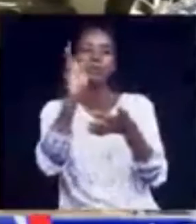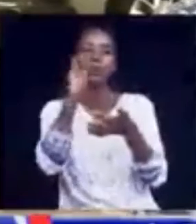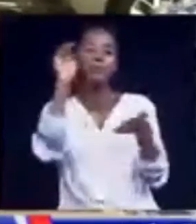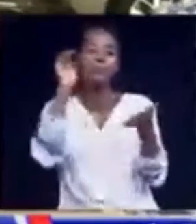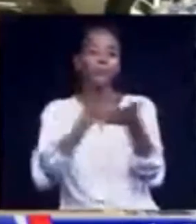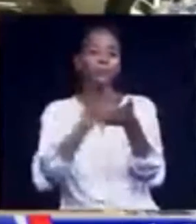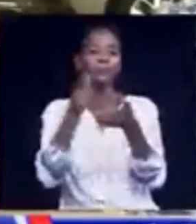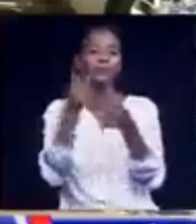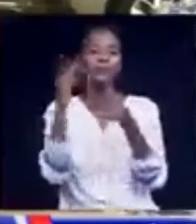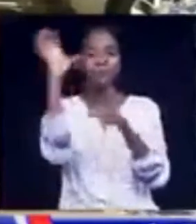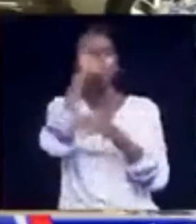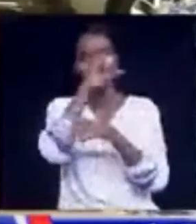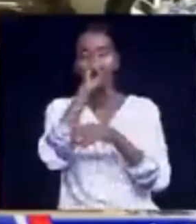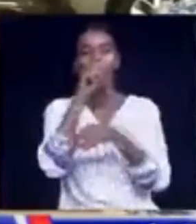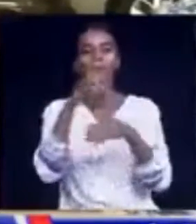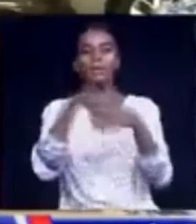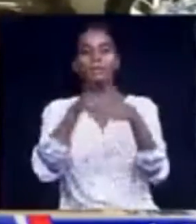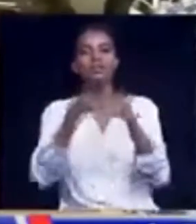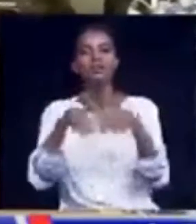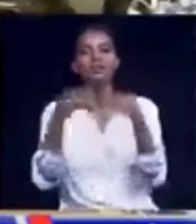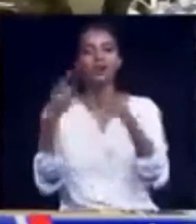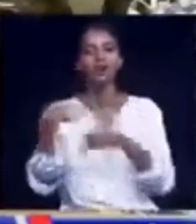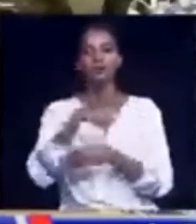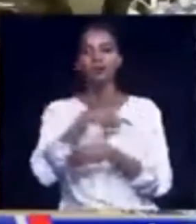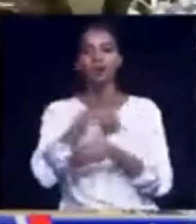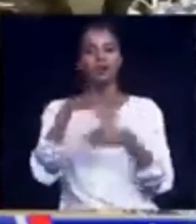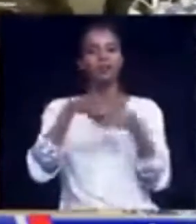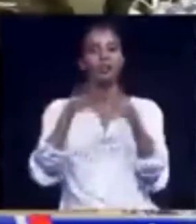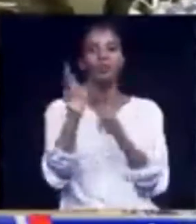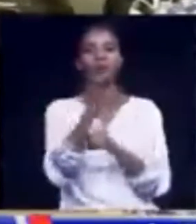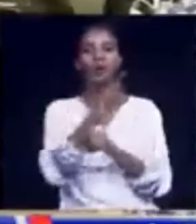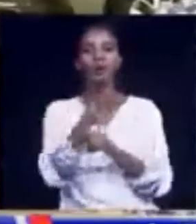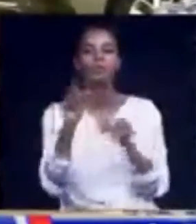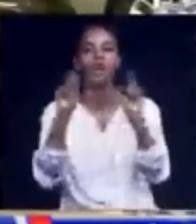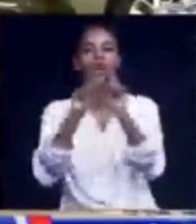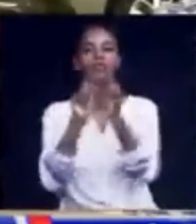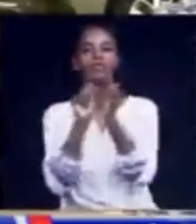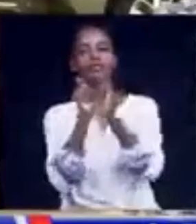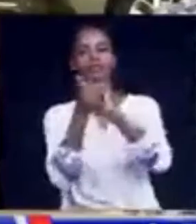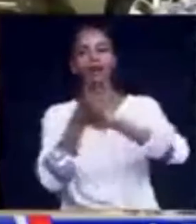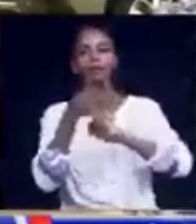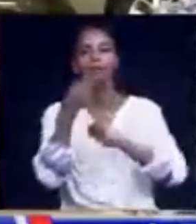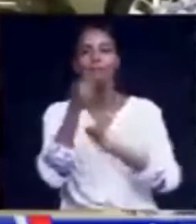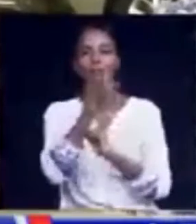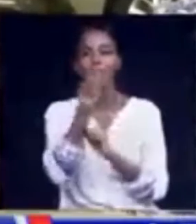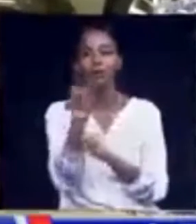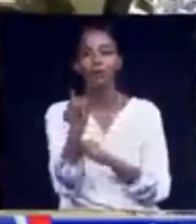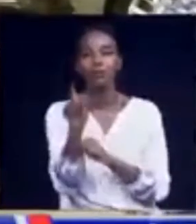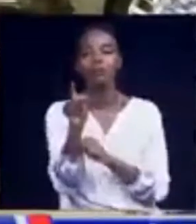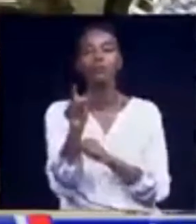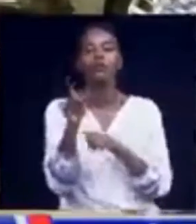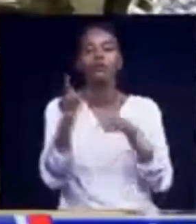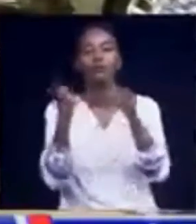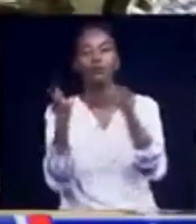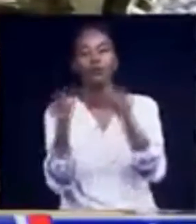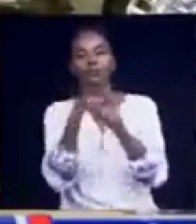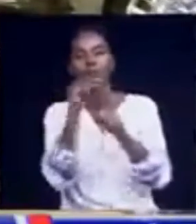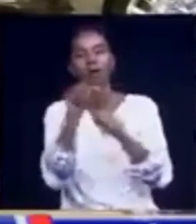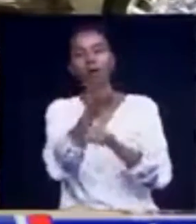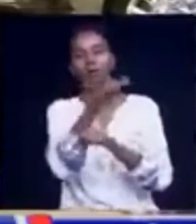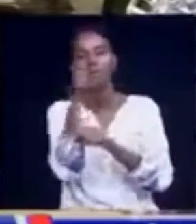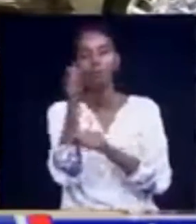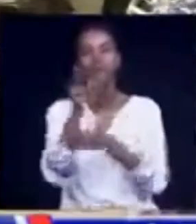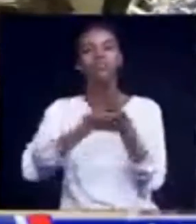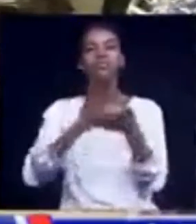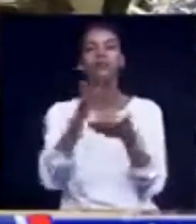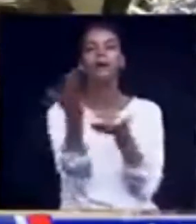የሚገመት ገንዘብ ሰጥተውን እኛ ገንዘቡ ሳይሆን በአይነት ይቀየርልን ብለን ጠይቀን ዱቄትና ሌሎች